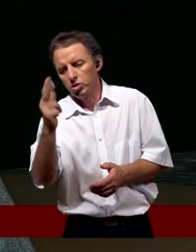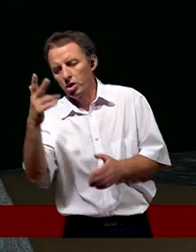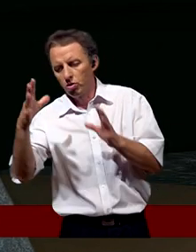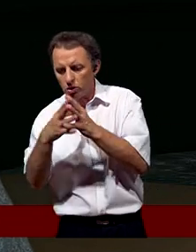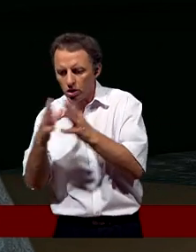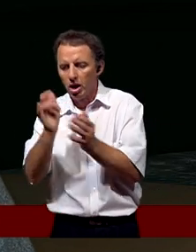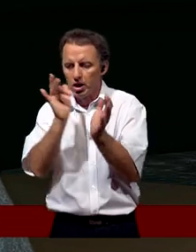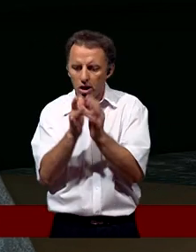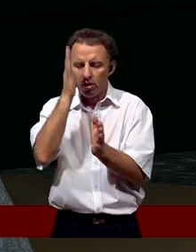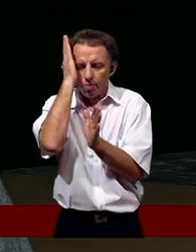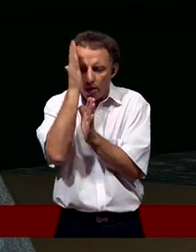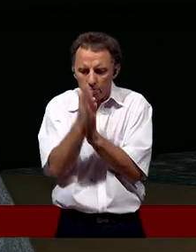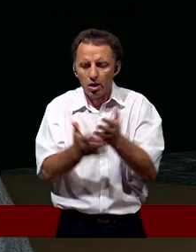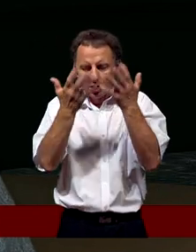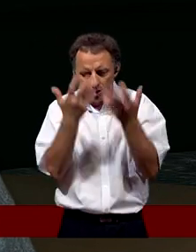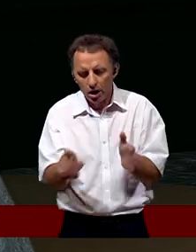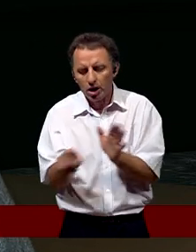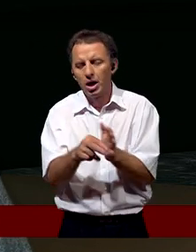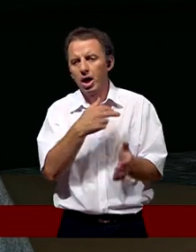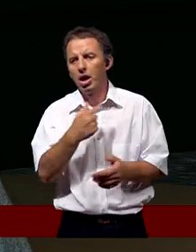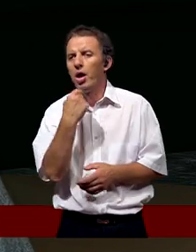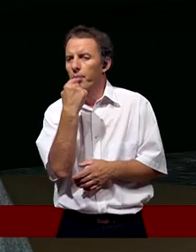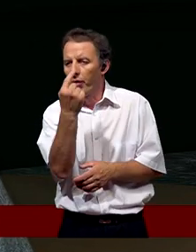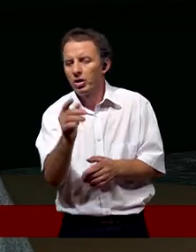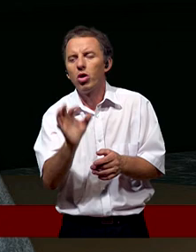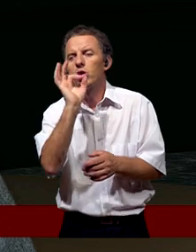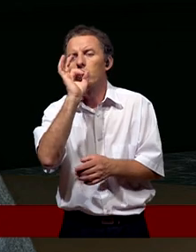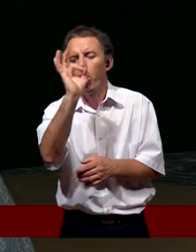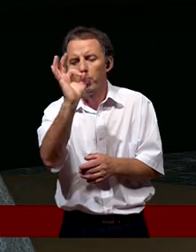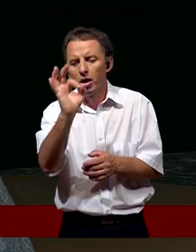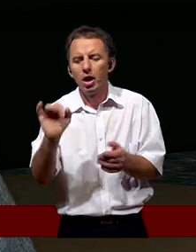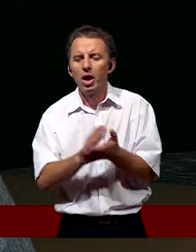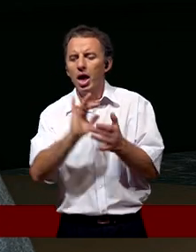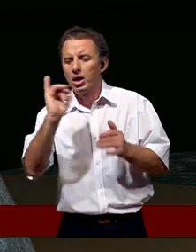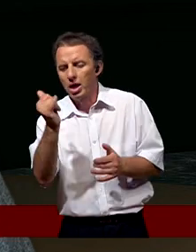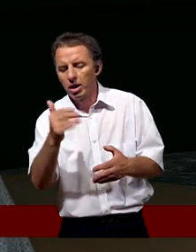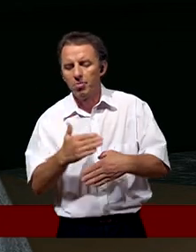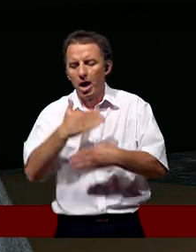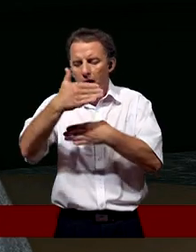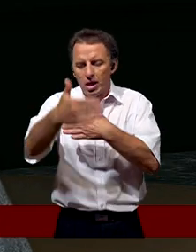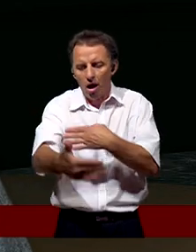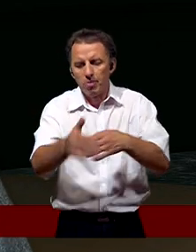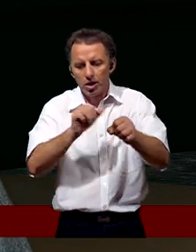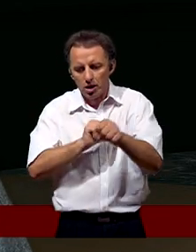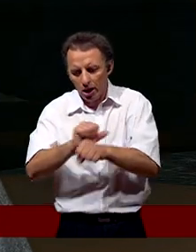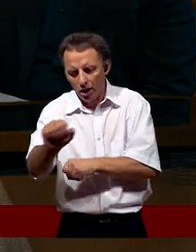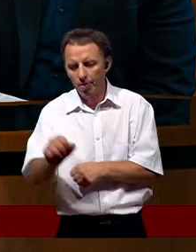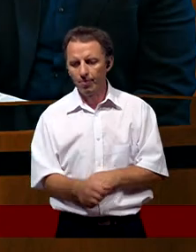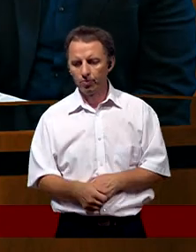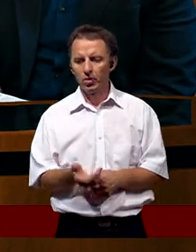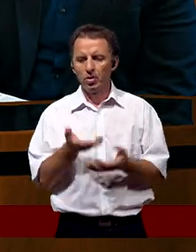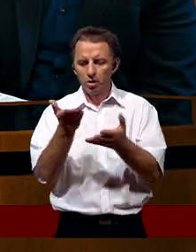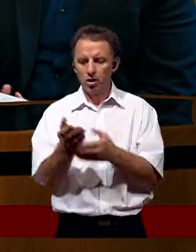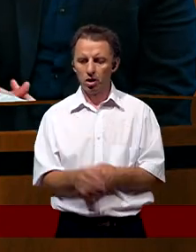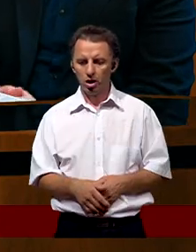i dziesiątą. I Jezus po prostu chce dla nas, tak jak powiedziałeś, dobra, bez względu na to, na jakim teraz etapie jesteśmy. Tak, dziękuję.